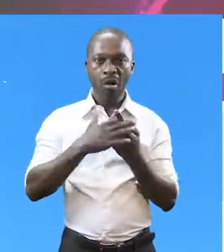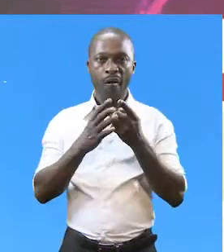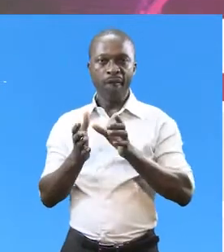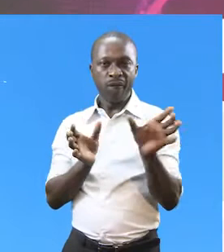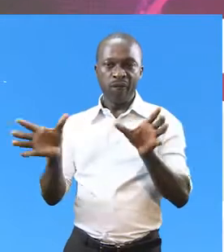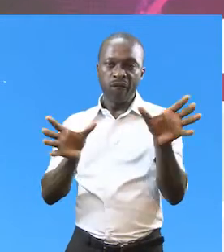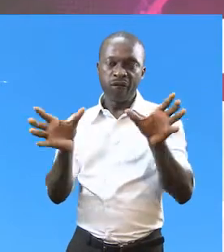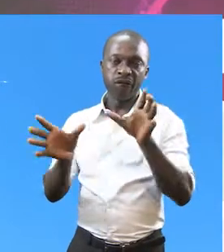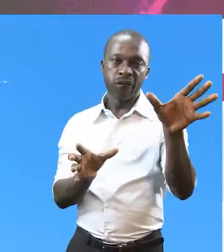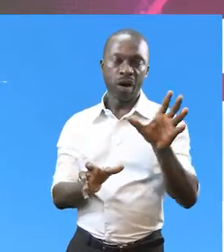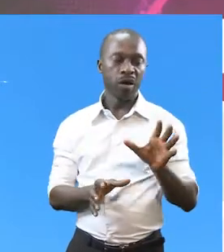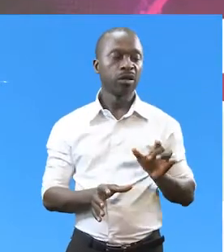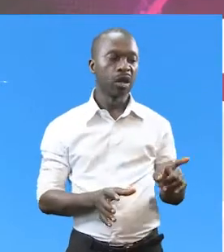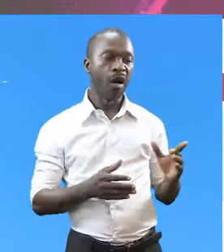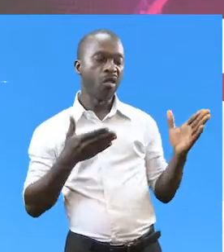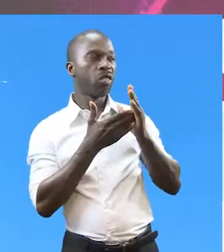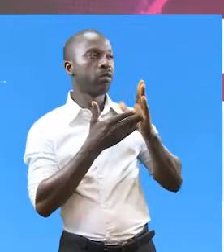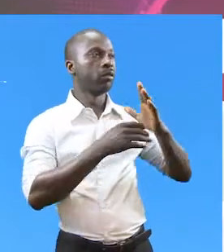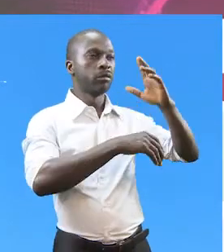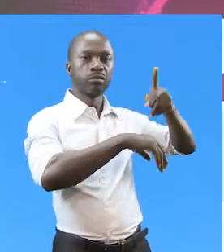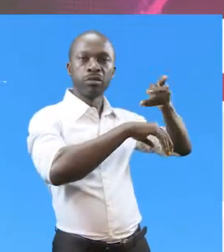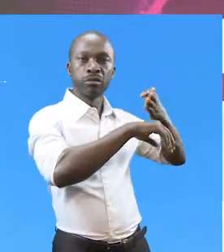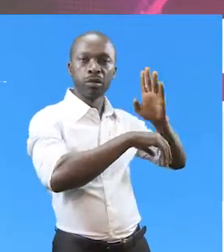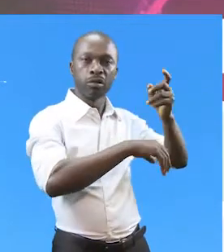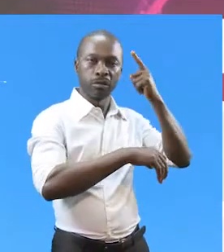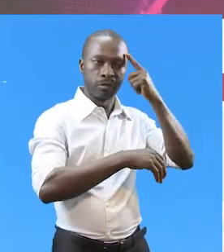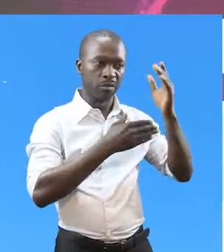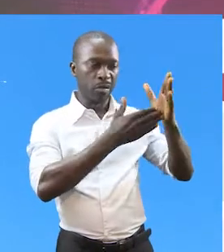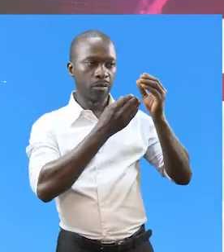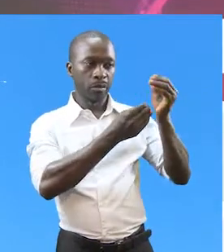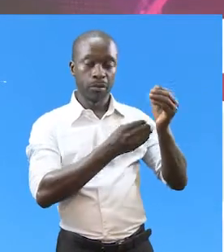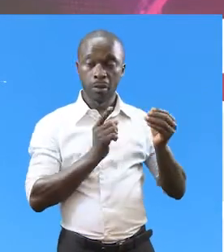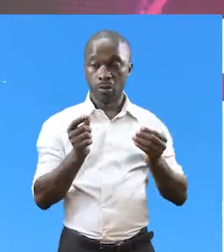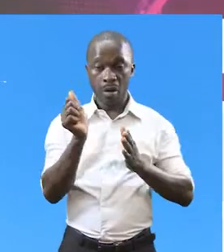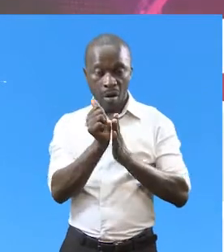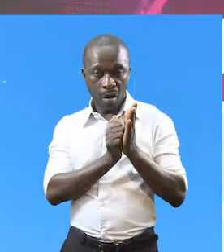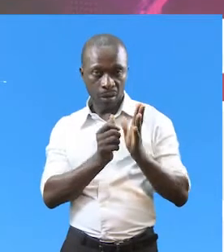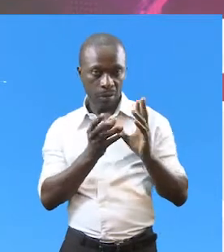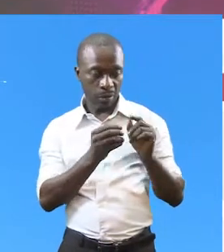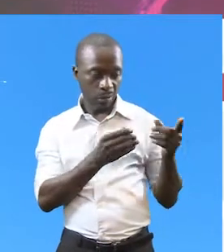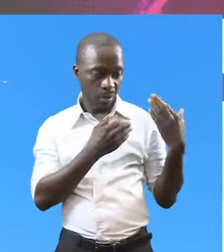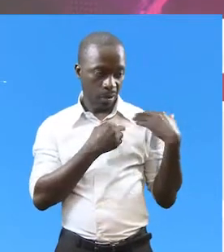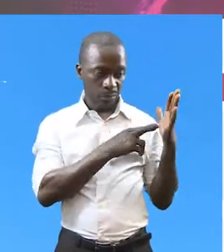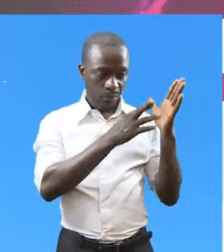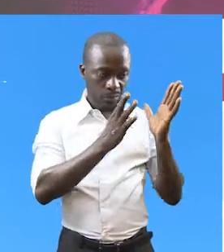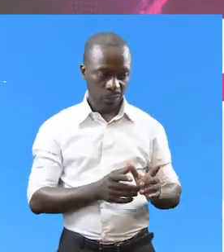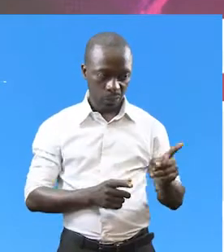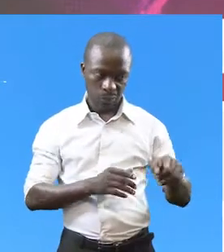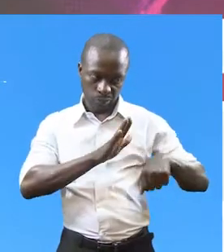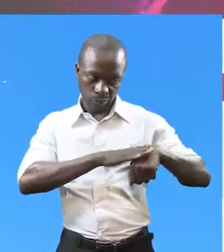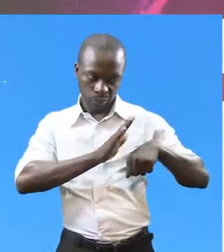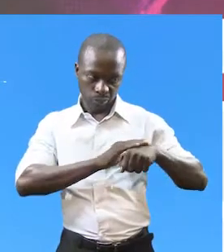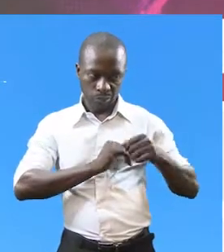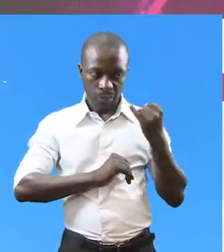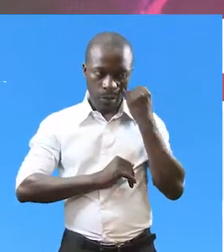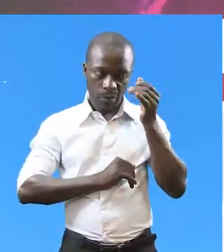ce mouvement, le ministre de l'Administration territoriale met donc en garde son promoteur contre la poursuite de ses